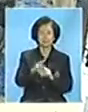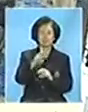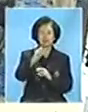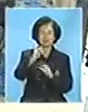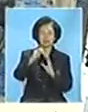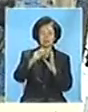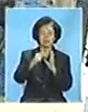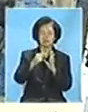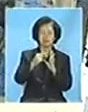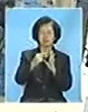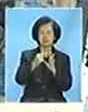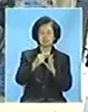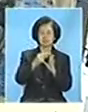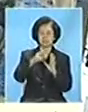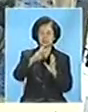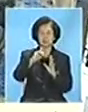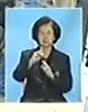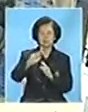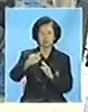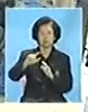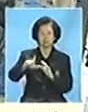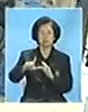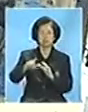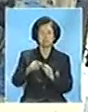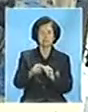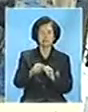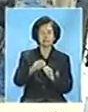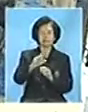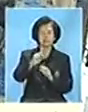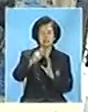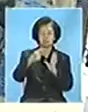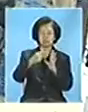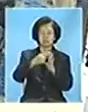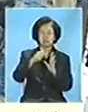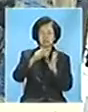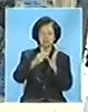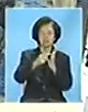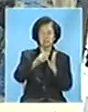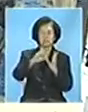ฒน์นายสุเมธศรีพงษ์นายสุรจิตชิระเวศ